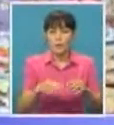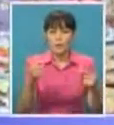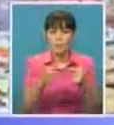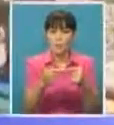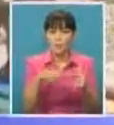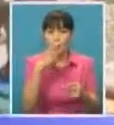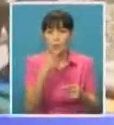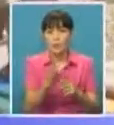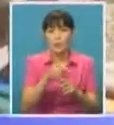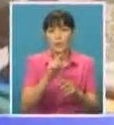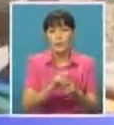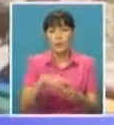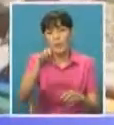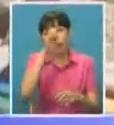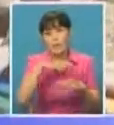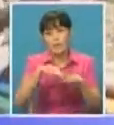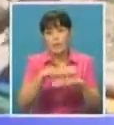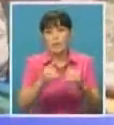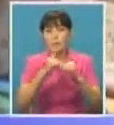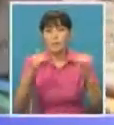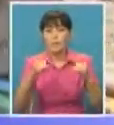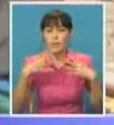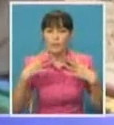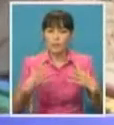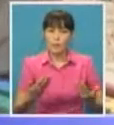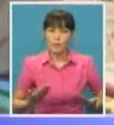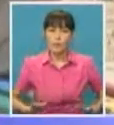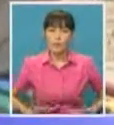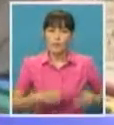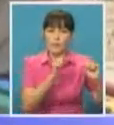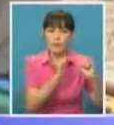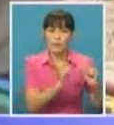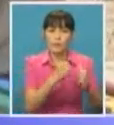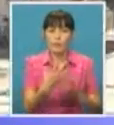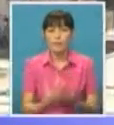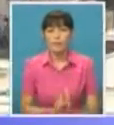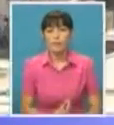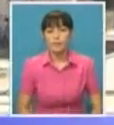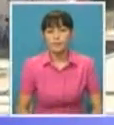айтқан. Өйткені еліміздің көркейіп өркендеуі салауатты өмір салтын сақтау болып табылады.